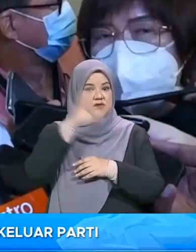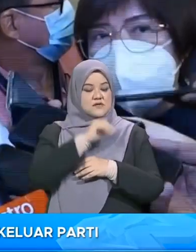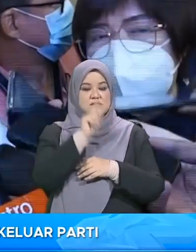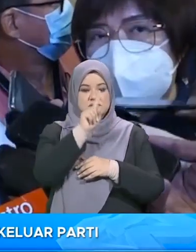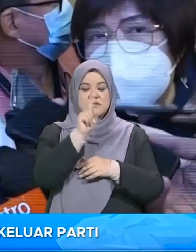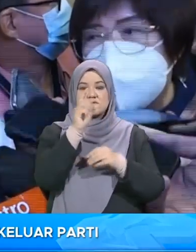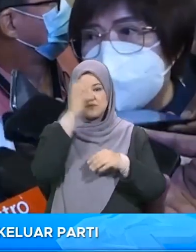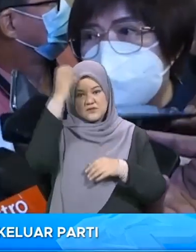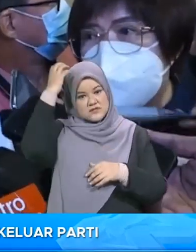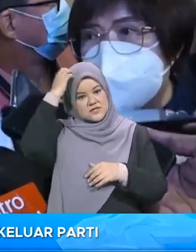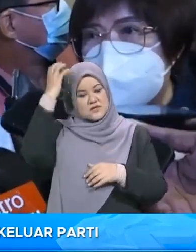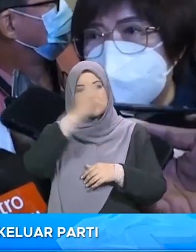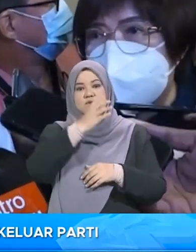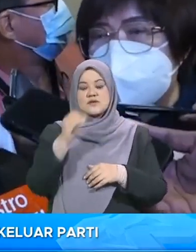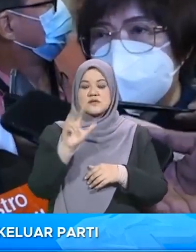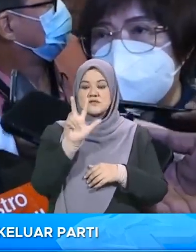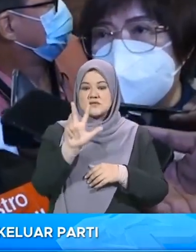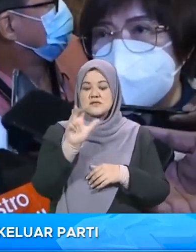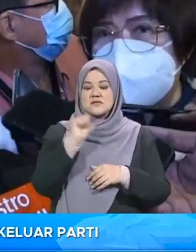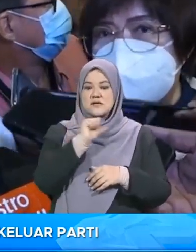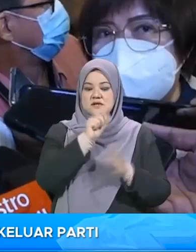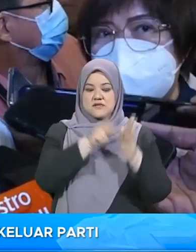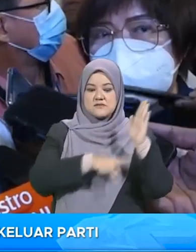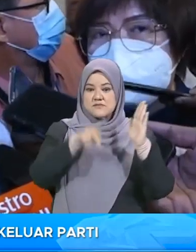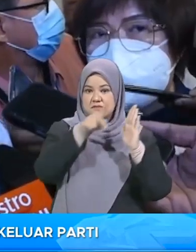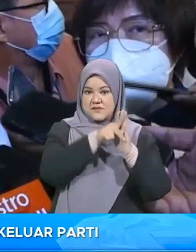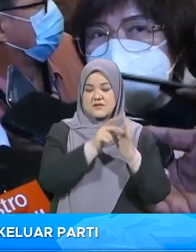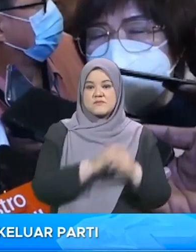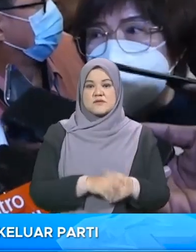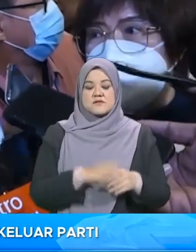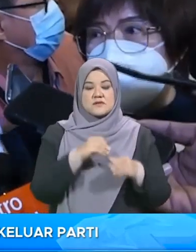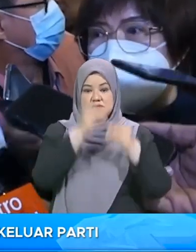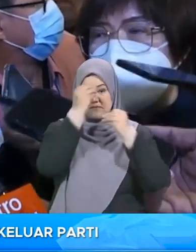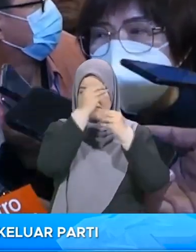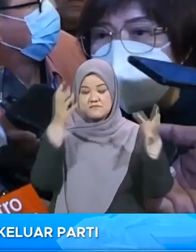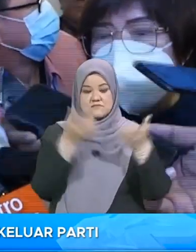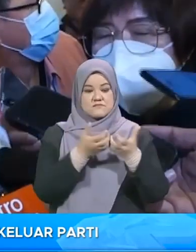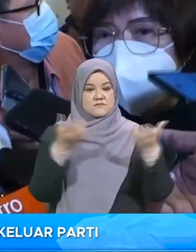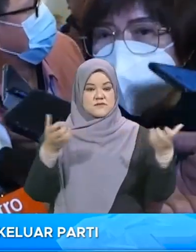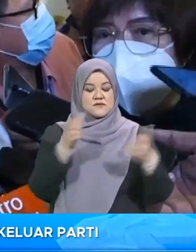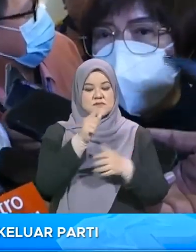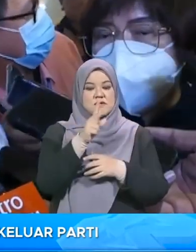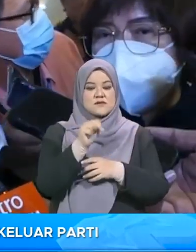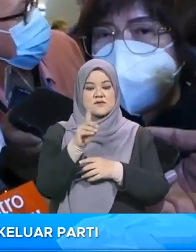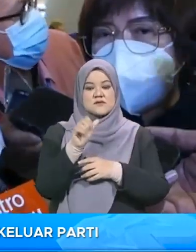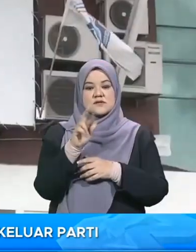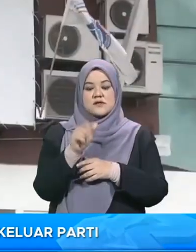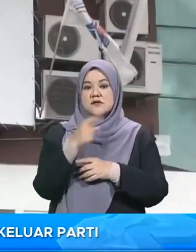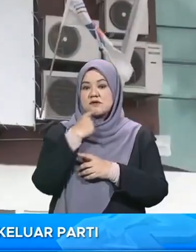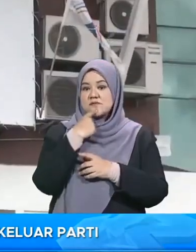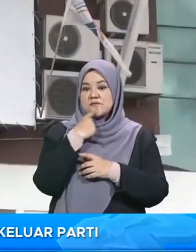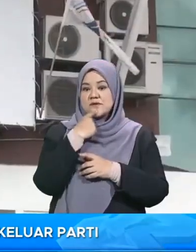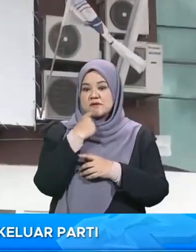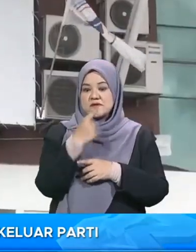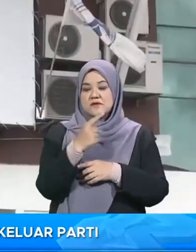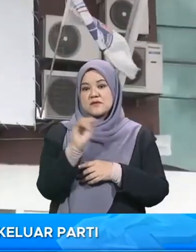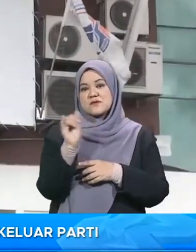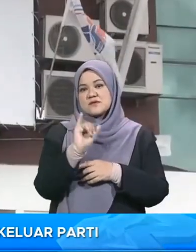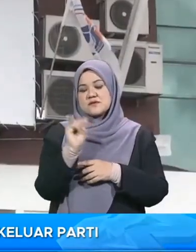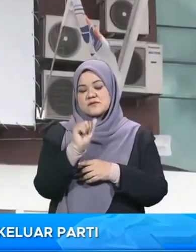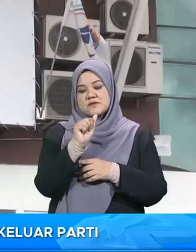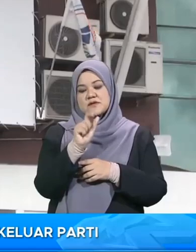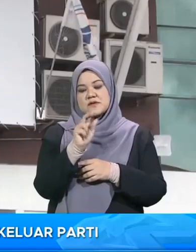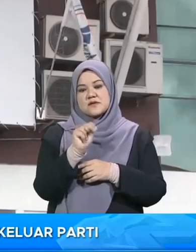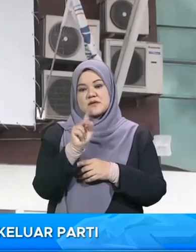satu di selango serta 3 ahli parliman dalam kenyataan berasingan Adun daraw Azha matusi ini yang juga